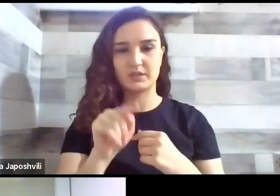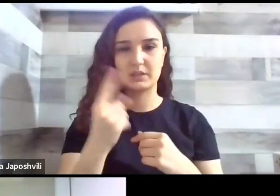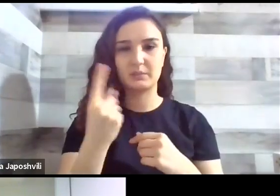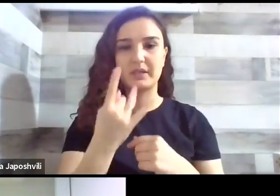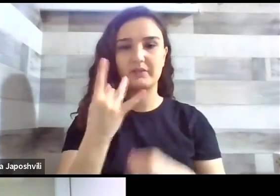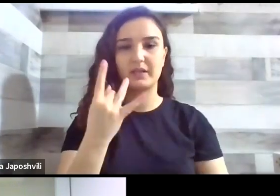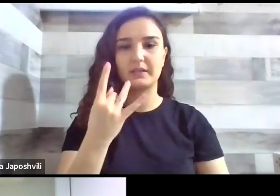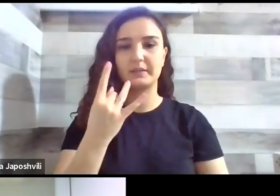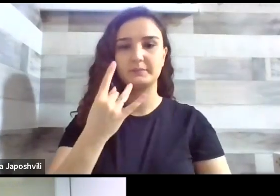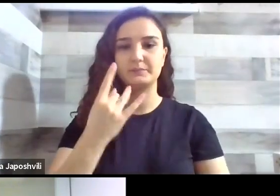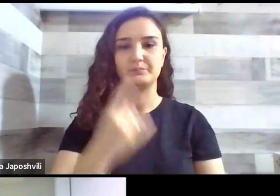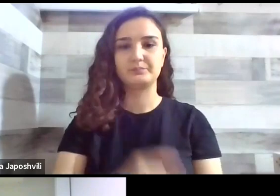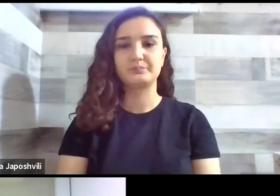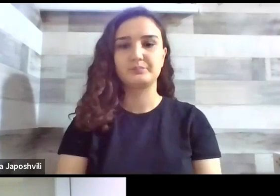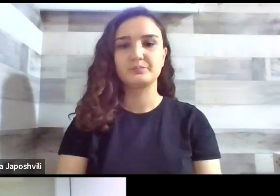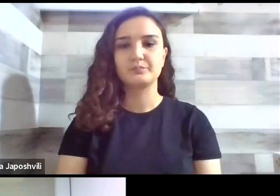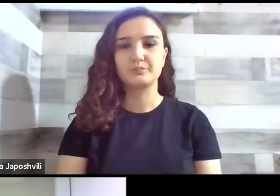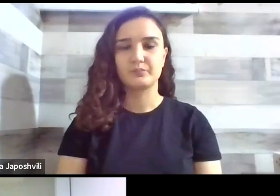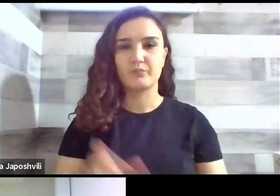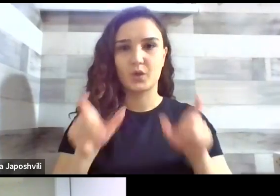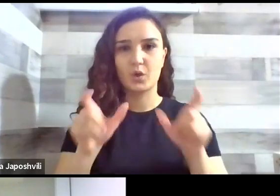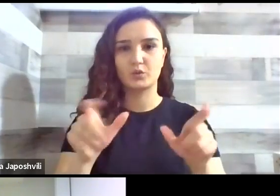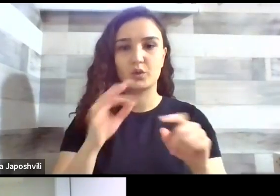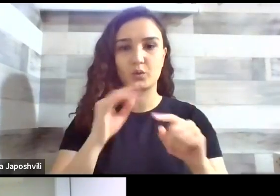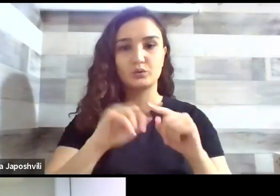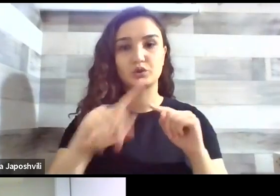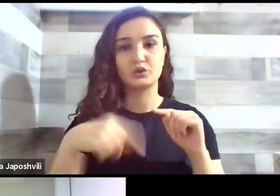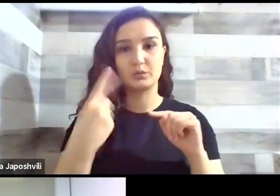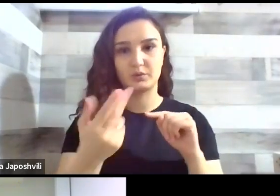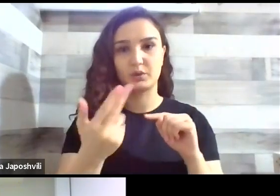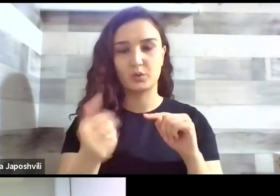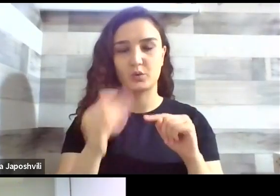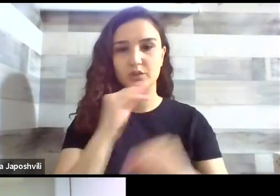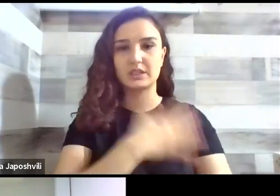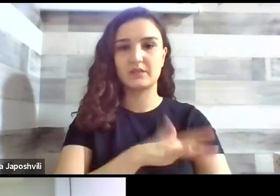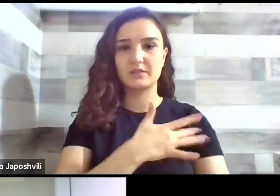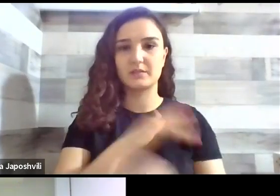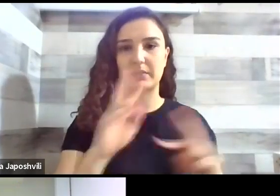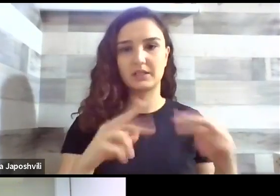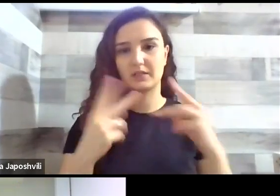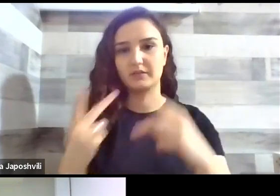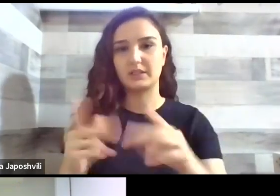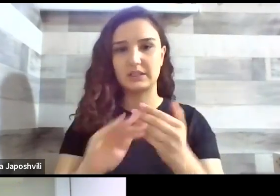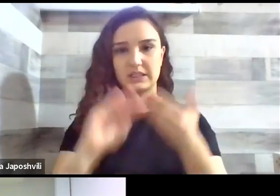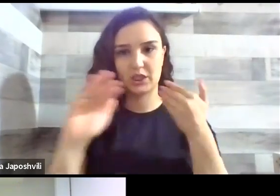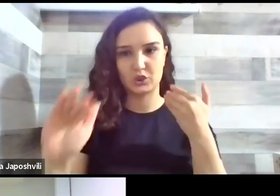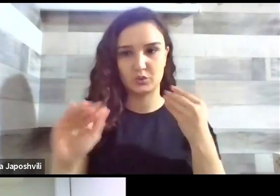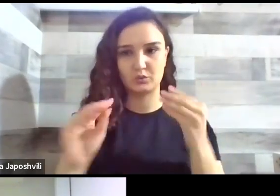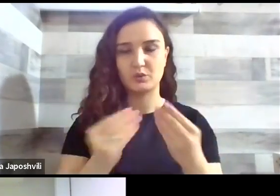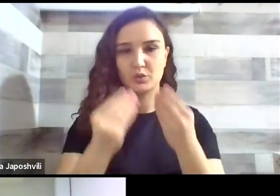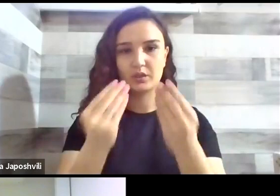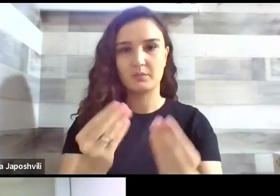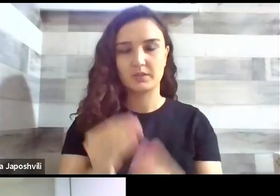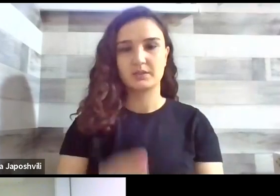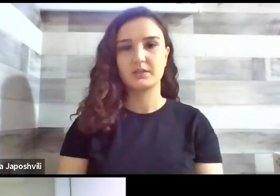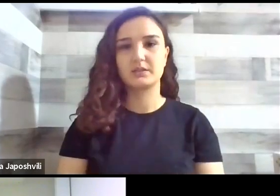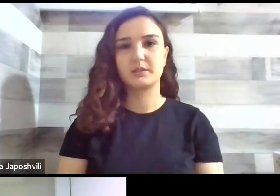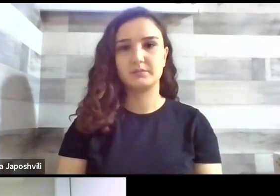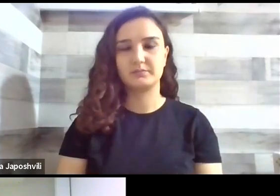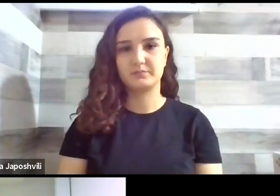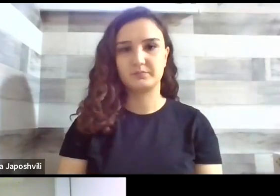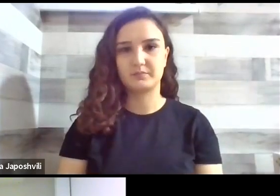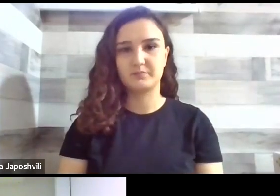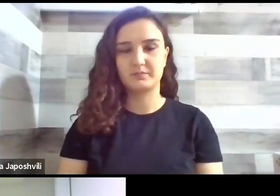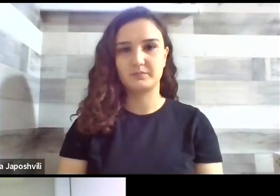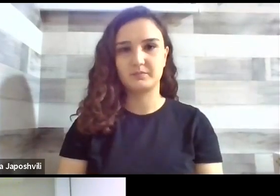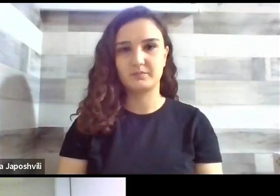პირველი ლოკდაუნის შემდეგ, არა, როდესაც სერვისები გადავიდნენ დისტანციურ მიწოდებაზე და განხორციელდა